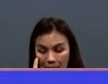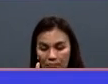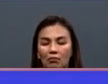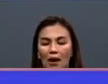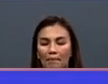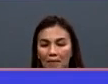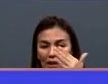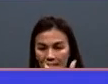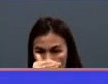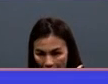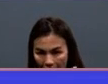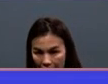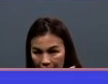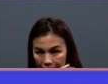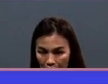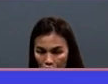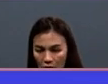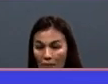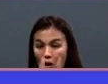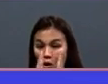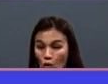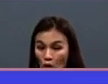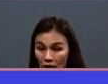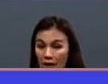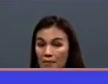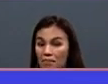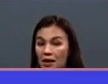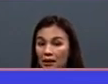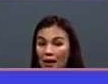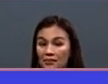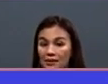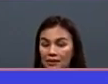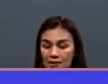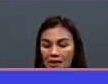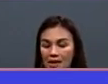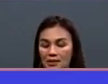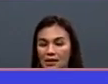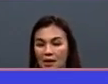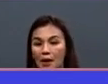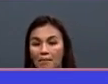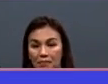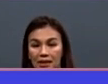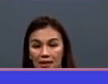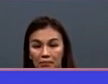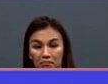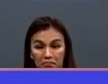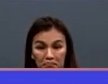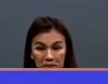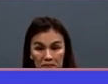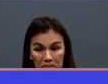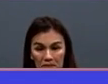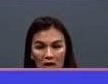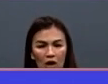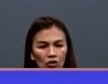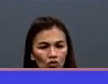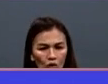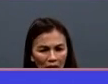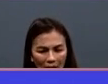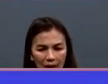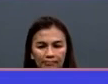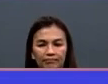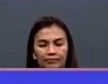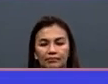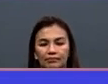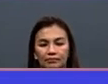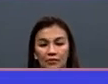สูงเอาไว้ที่โอห 80,000คนนะนะคะแล้วก็มีด้านอื่นๆด้วยอย่างเช่นด้าน EVเนี่ย 150,000คนแล้วก็